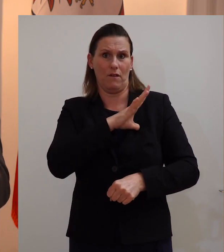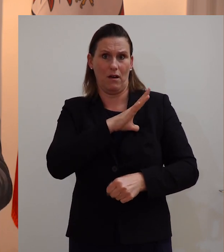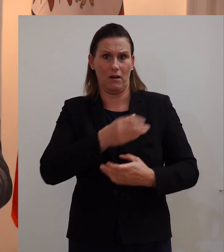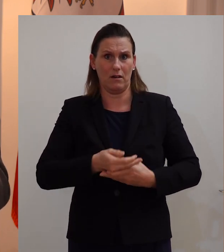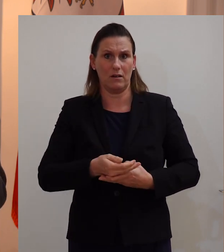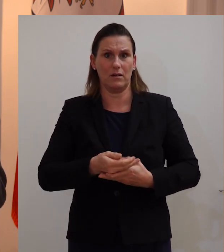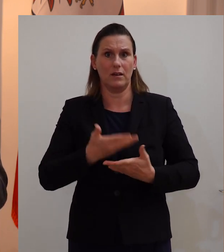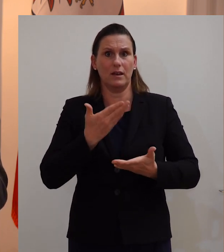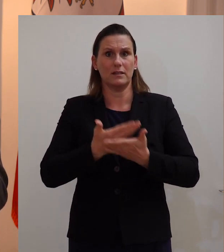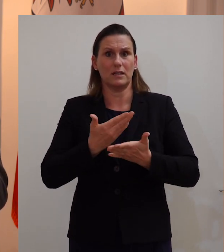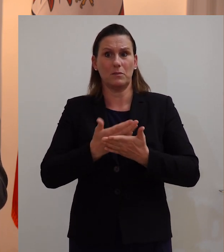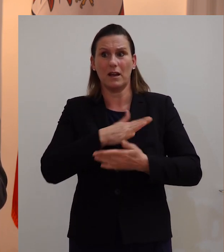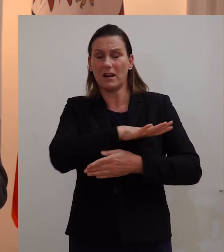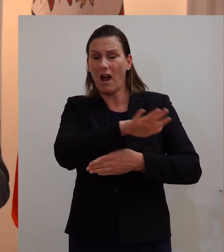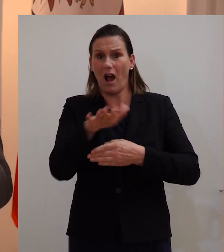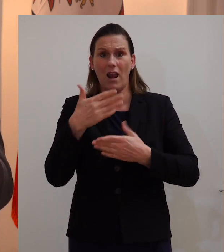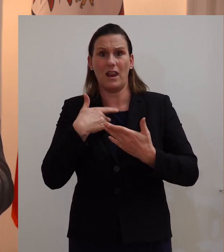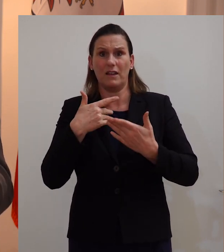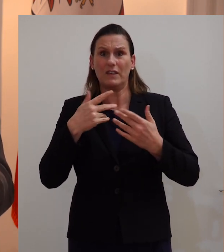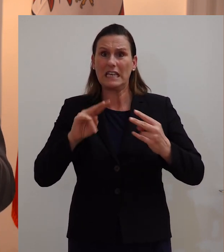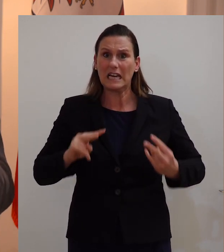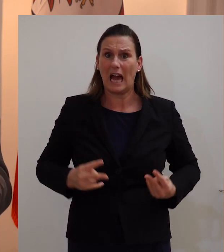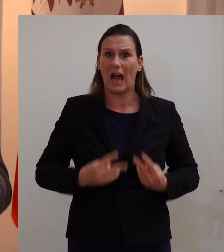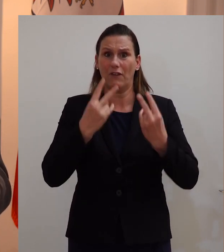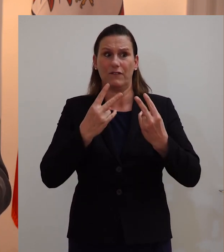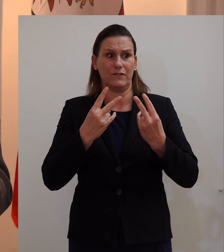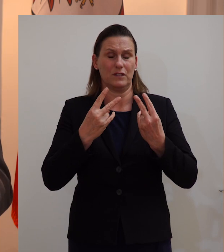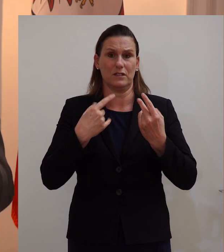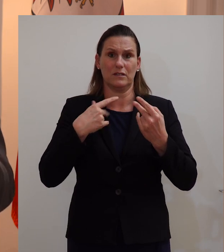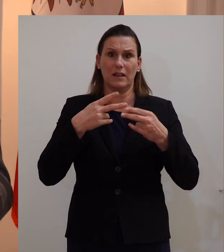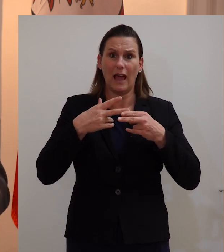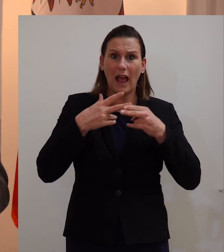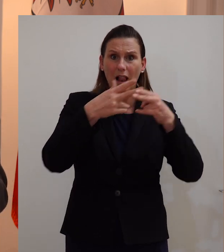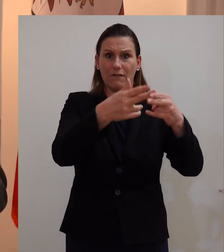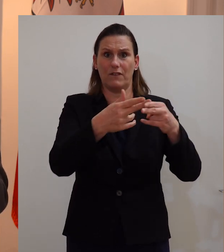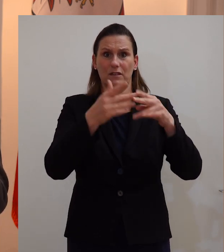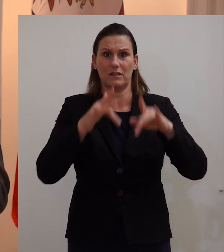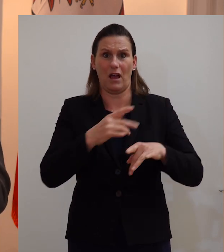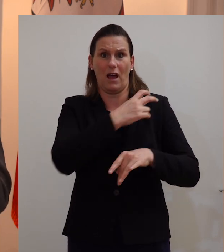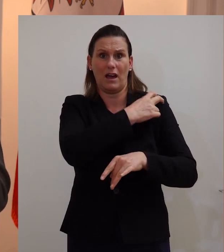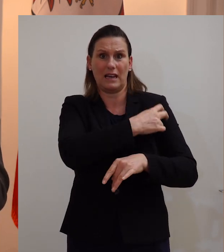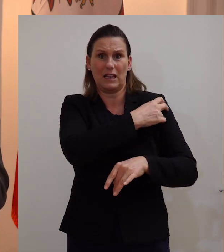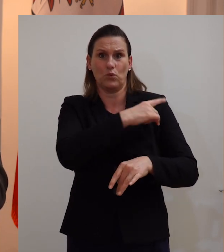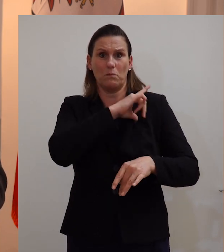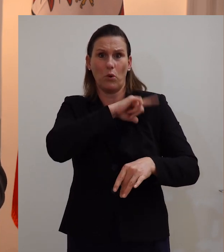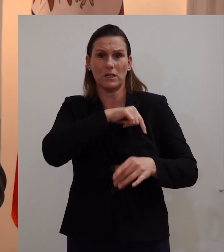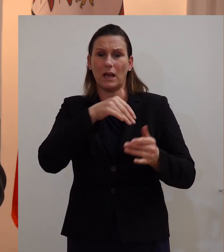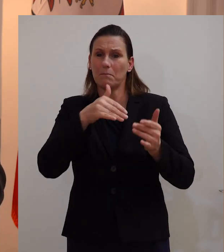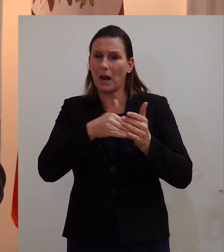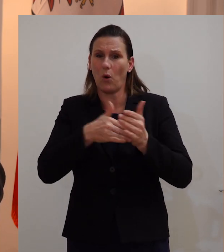alle Einsatz- und Rettungskräfte auch weiterhin dringend zur Bekämpfung der Corona-Pandemie